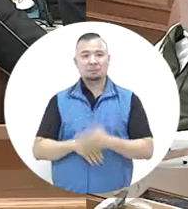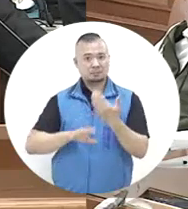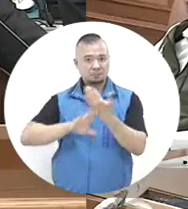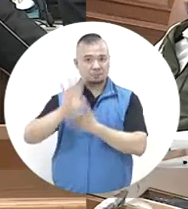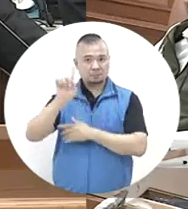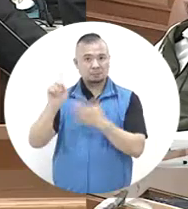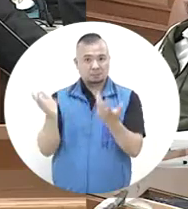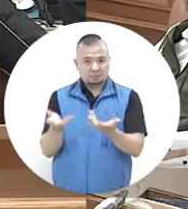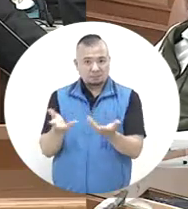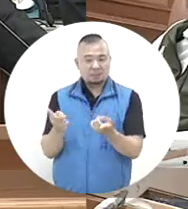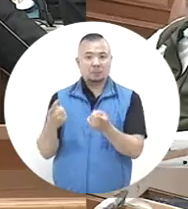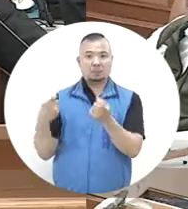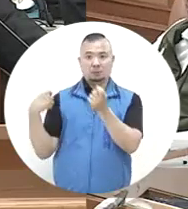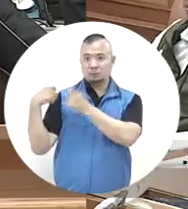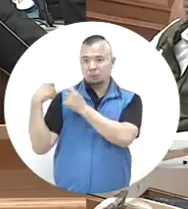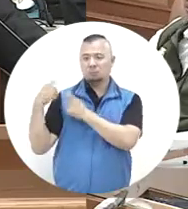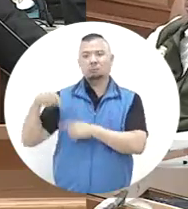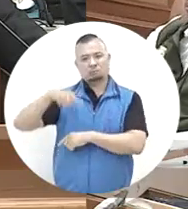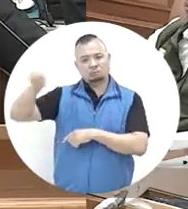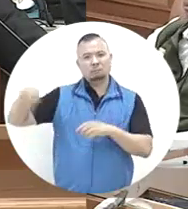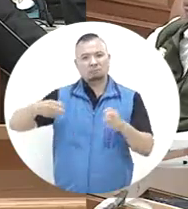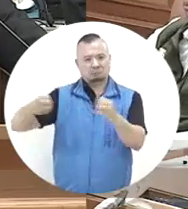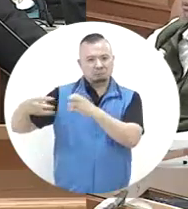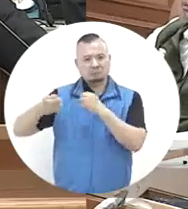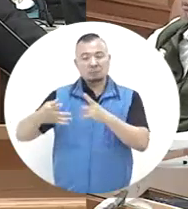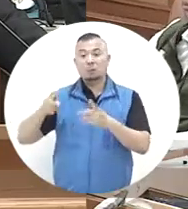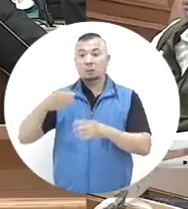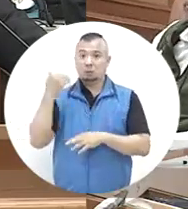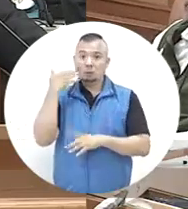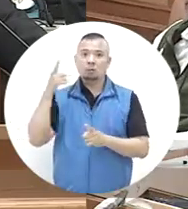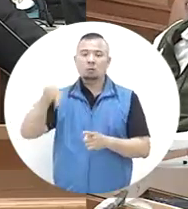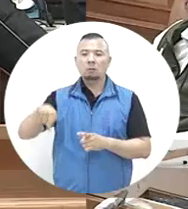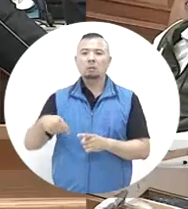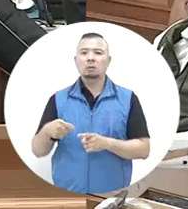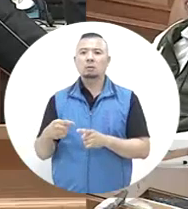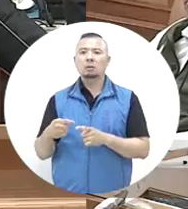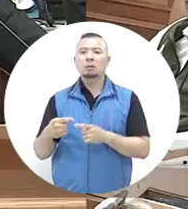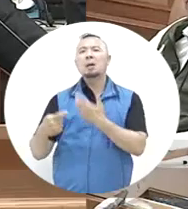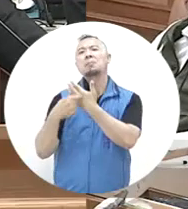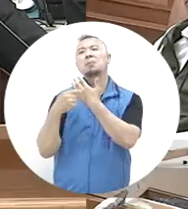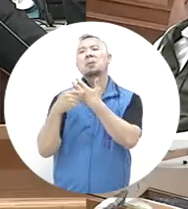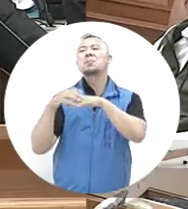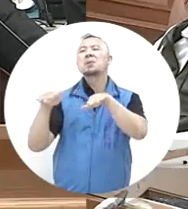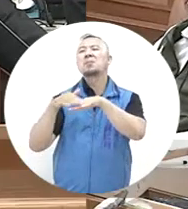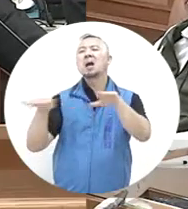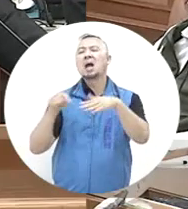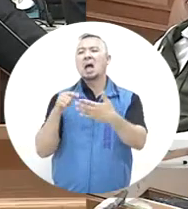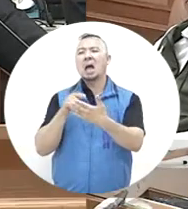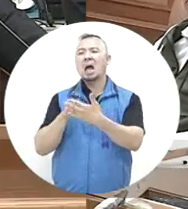因为最近有在被讨论，就是委屈的和平算不算和平？